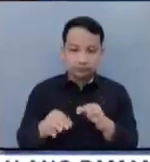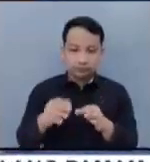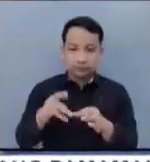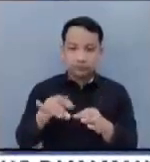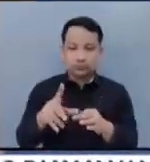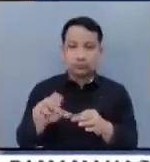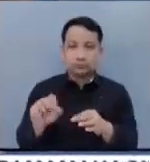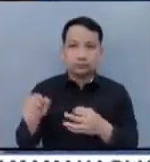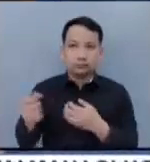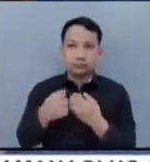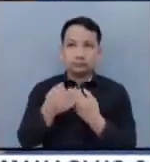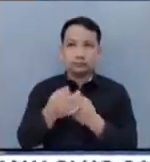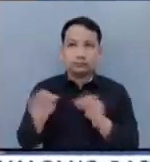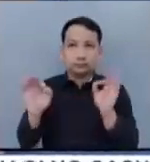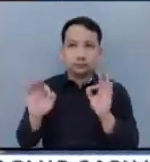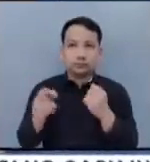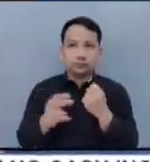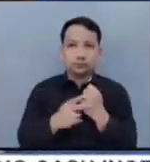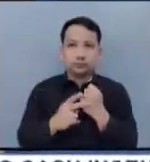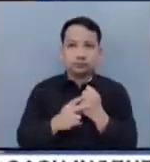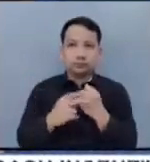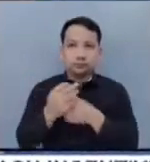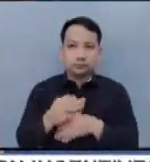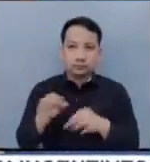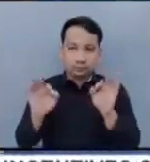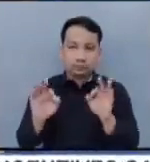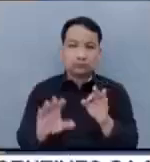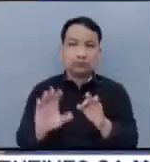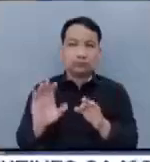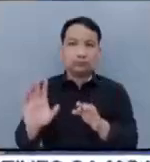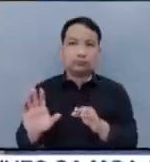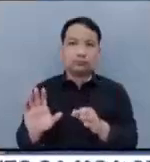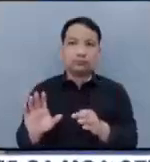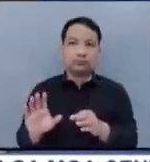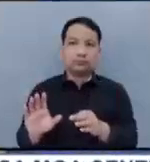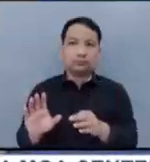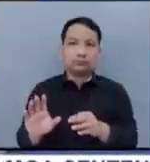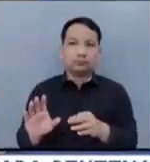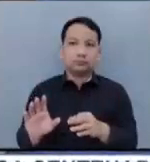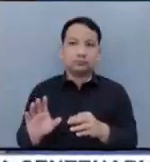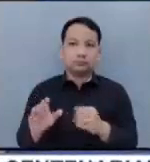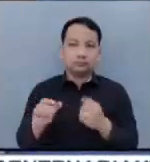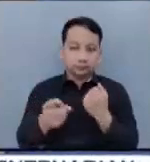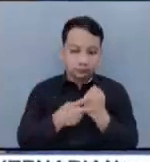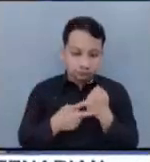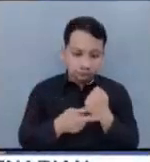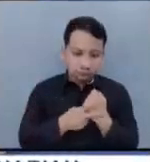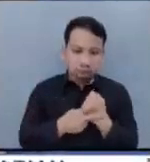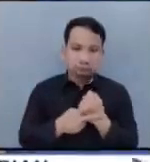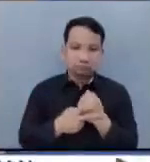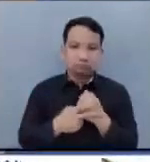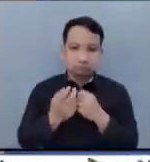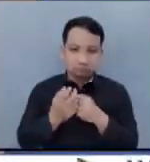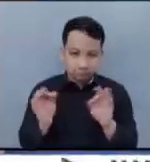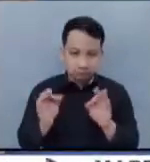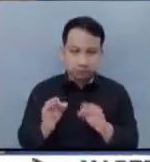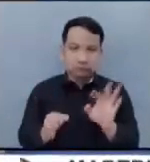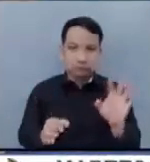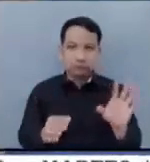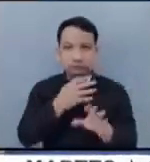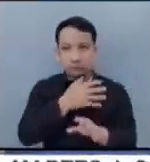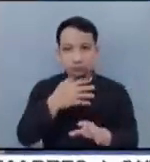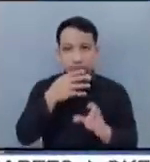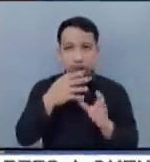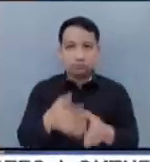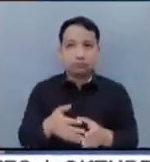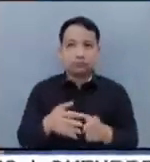libre ang maintenance, libre din ang aming storage. So doon naman sa mga farmers na